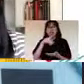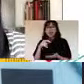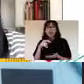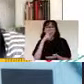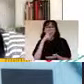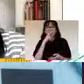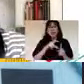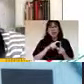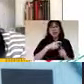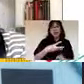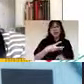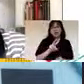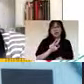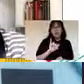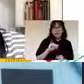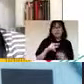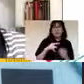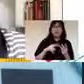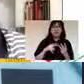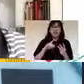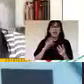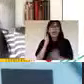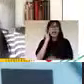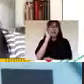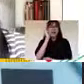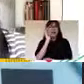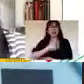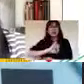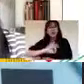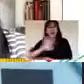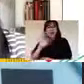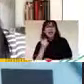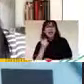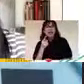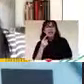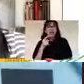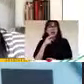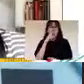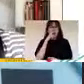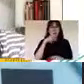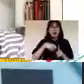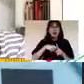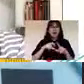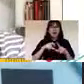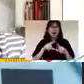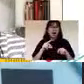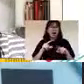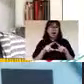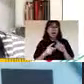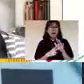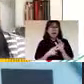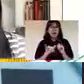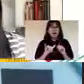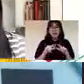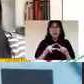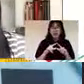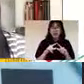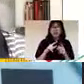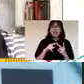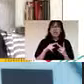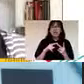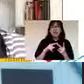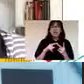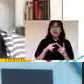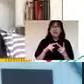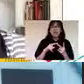tadi lupa menyapa narasumber lainnya, ada Pak Karania Dharma Saputra, Presdir OVO, ketemu lagi